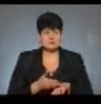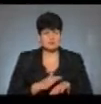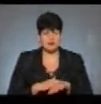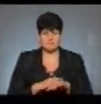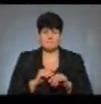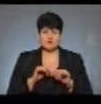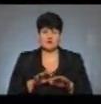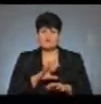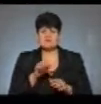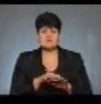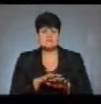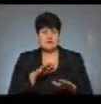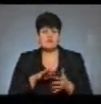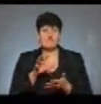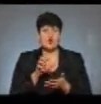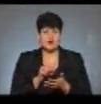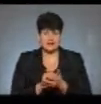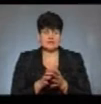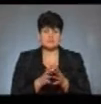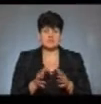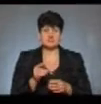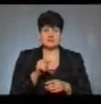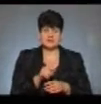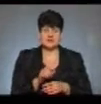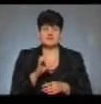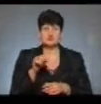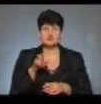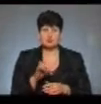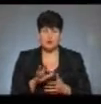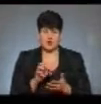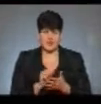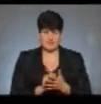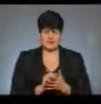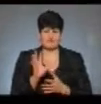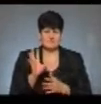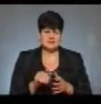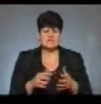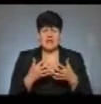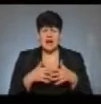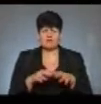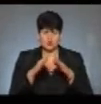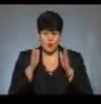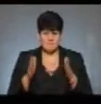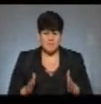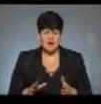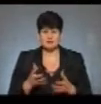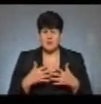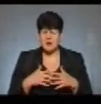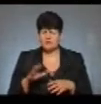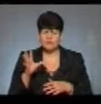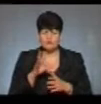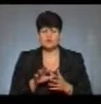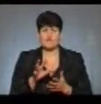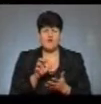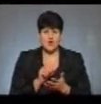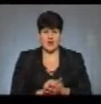що всі зали в оренді, верніше, в більшості з них ще в суборенді. Всі автомати, в принципі, вся ця апаратура теж в